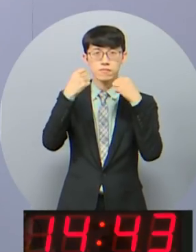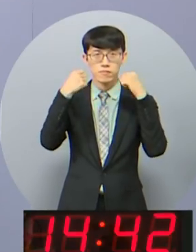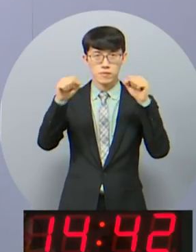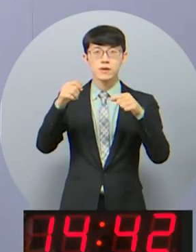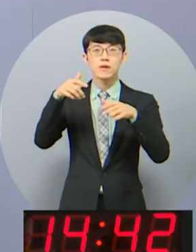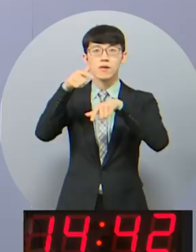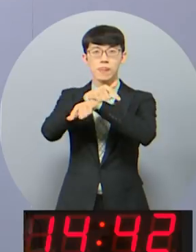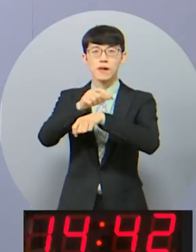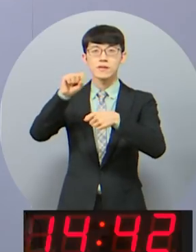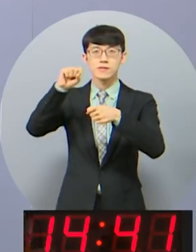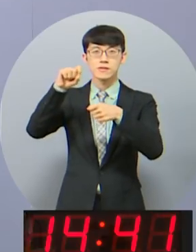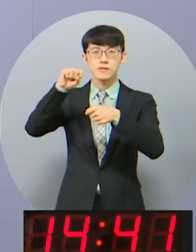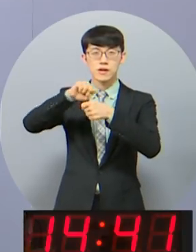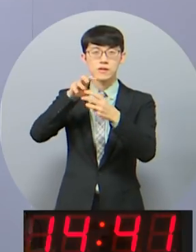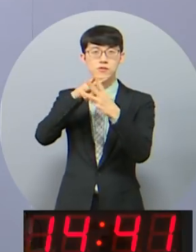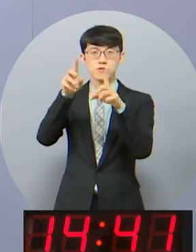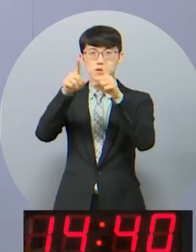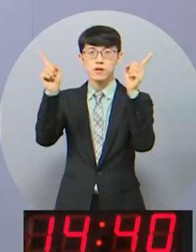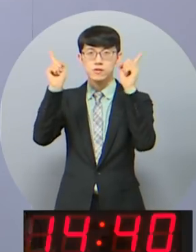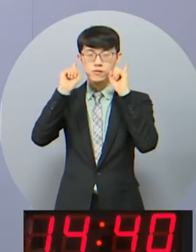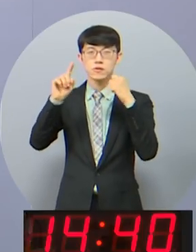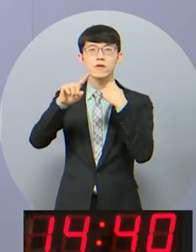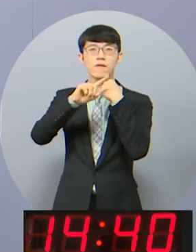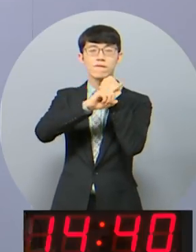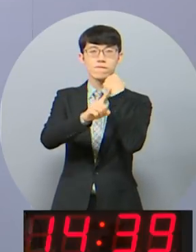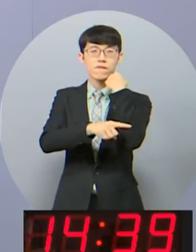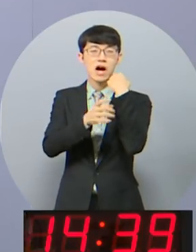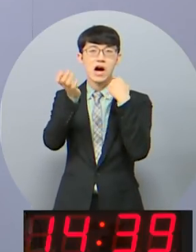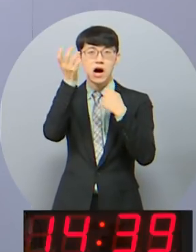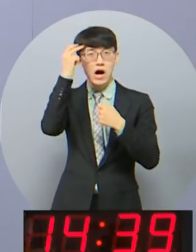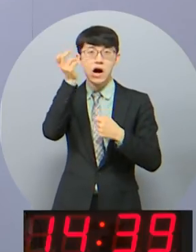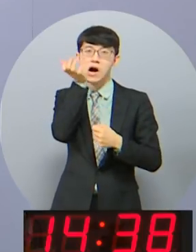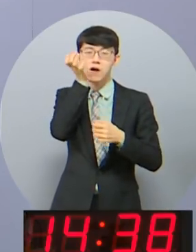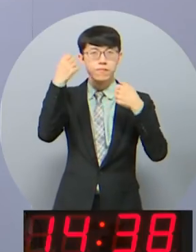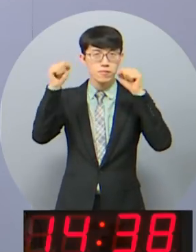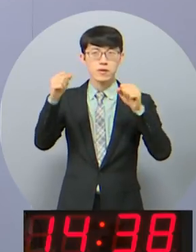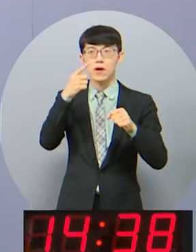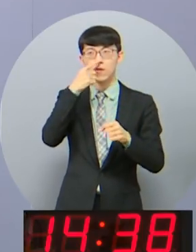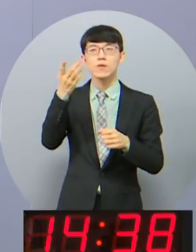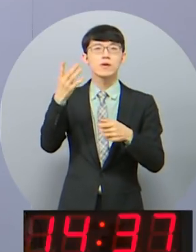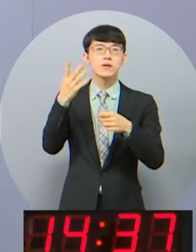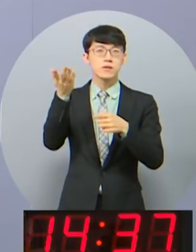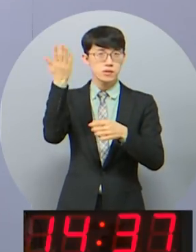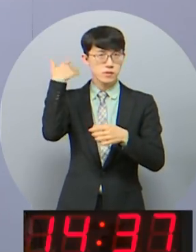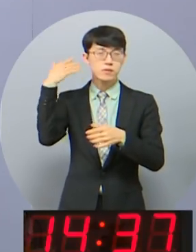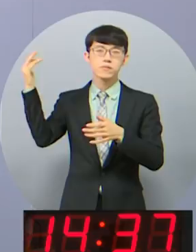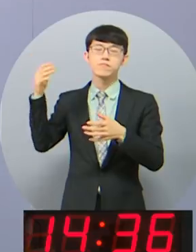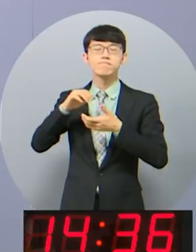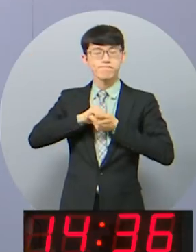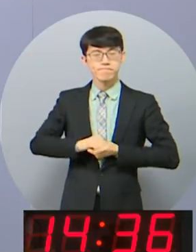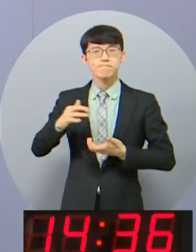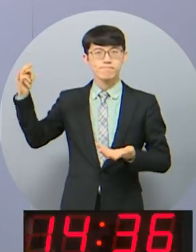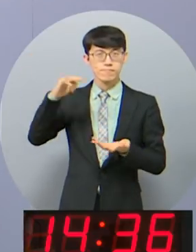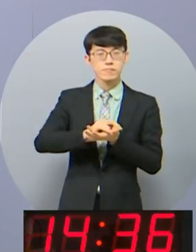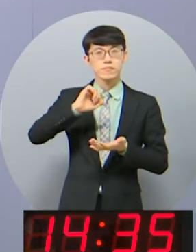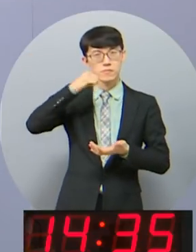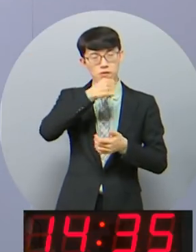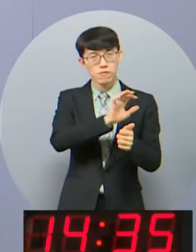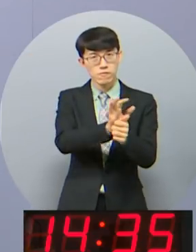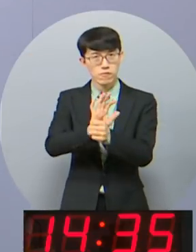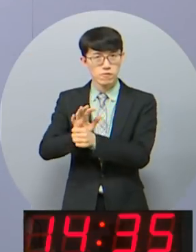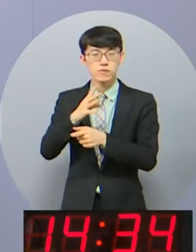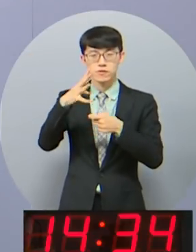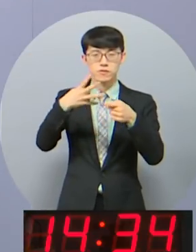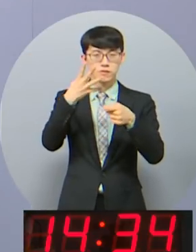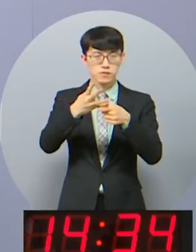律师考试通过。四年前毅然决然的决定回来台湾为乡亲服务。这四年的表现，宇